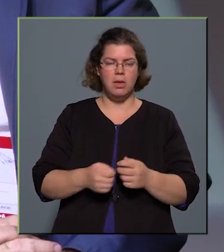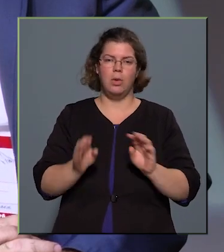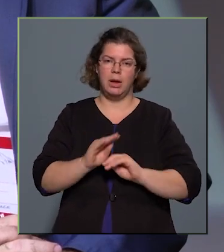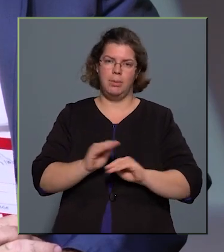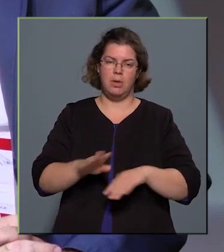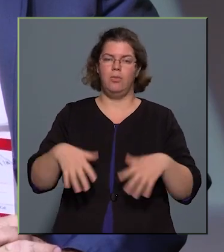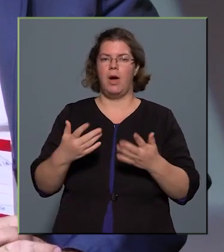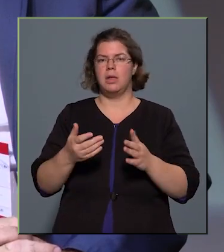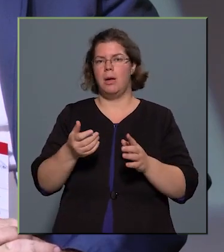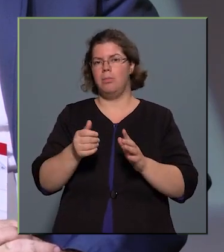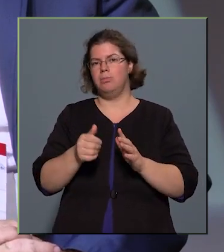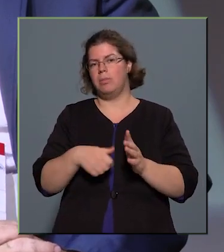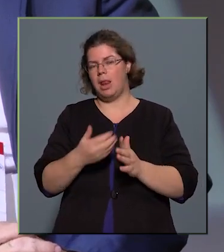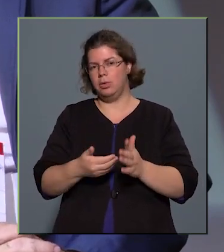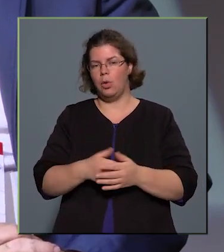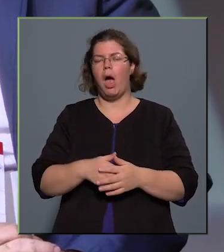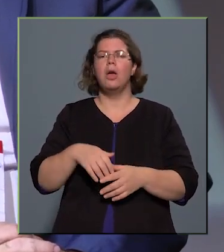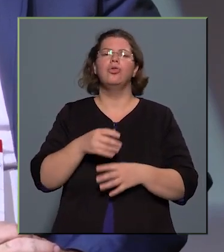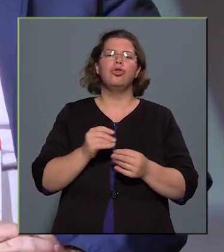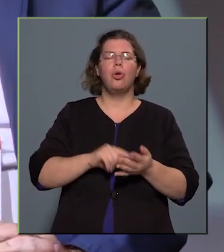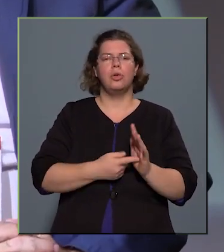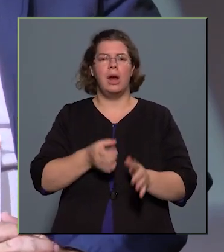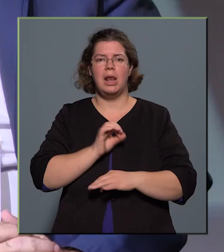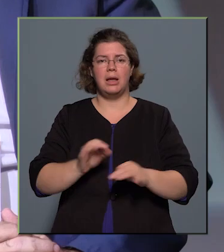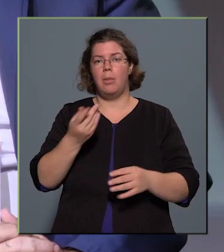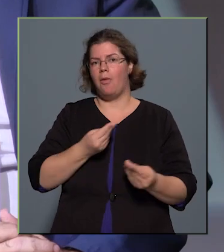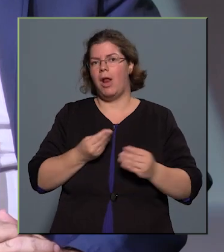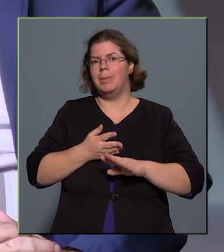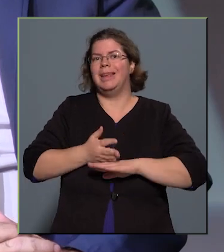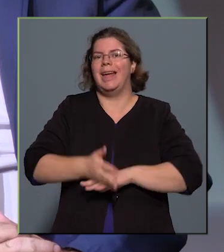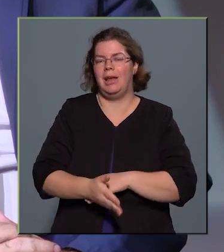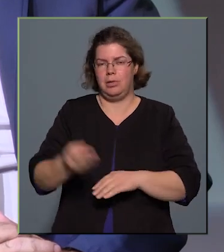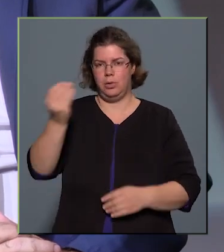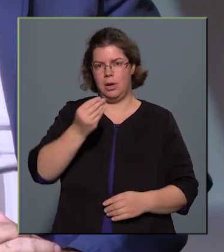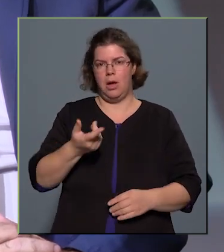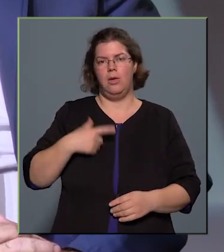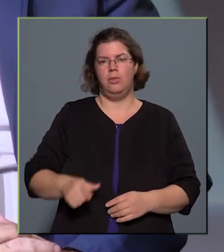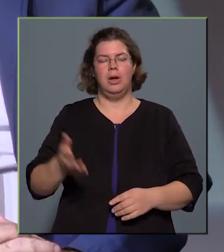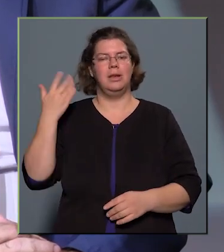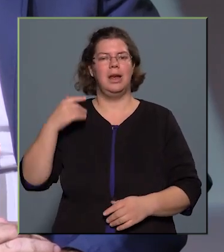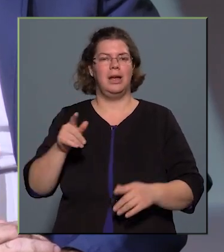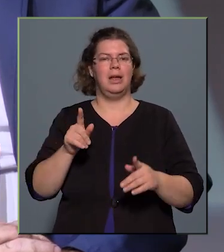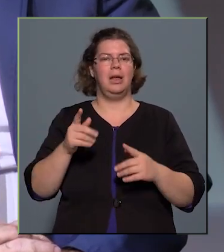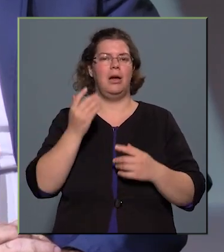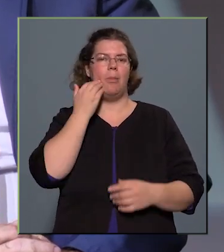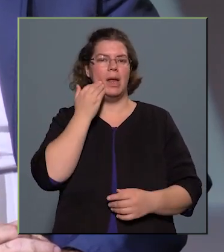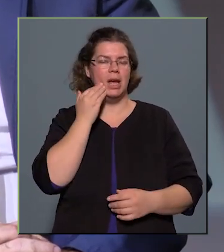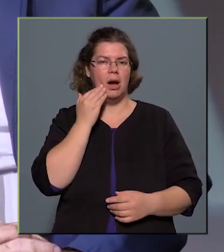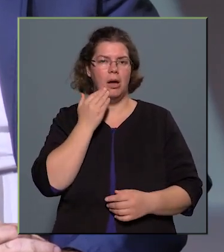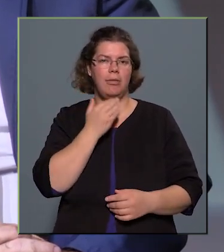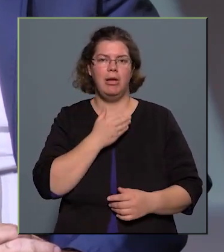képzéseket vagy pilotokat. Sokszor a legjobb, ha valamin keresztül tanulunk. Volt egy ilyen régi amerikai,